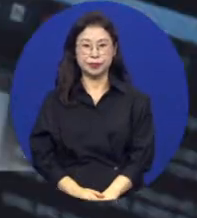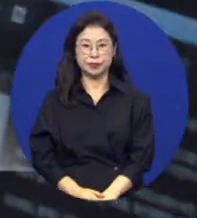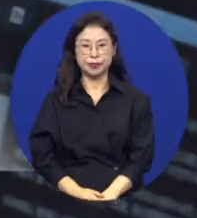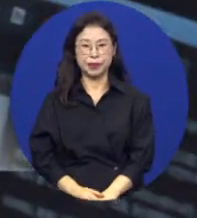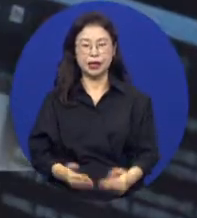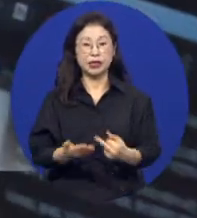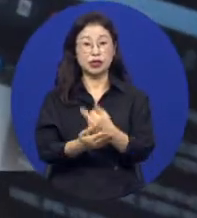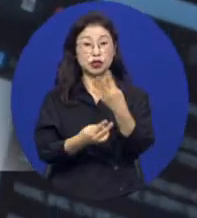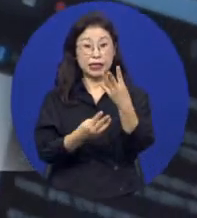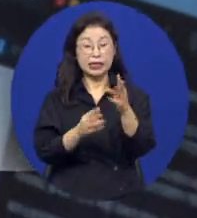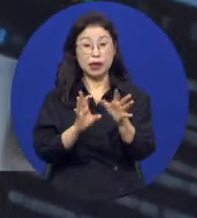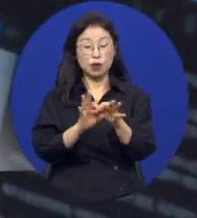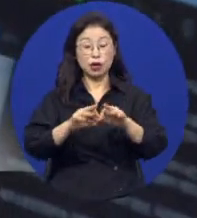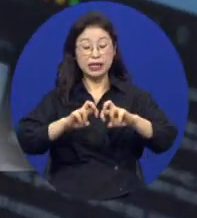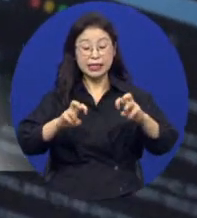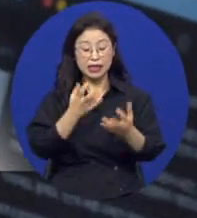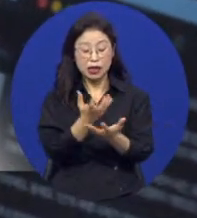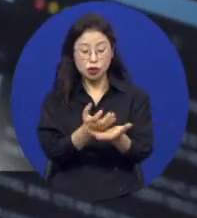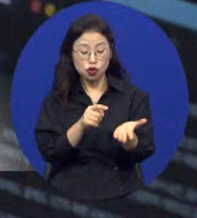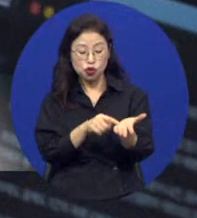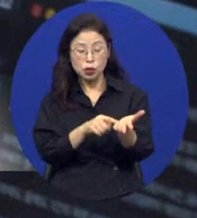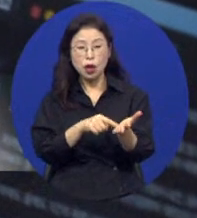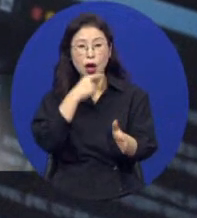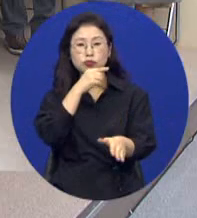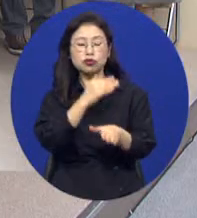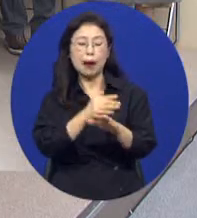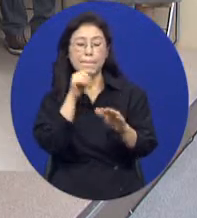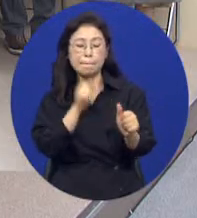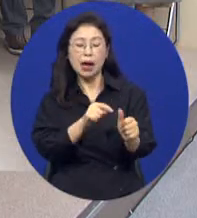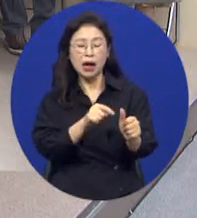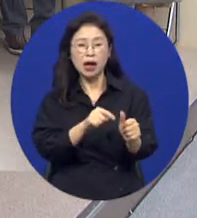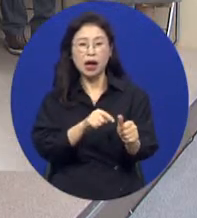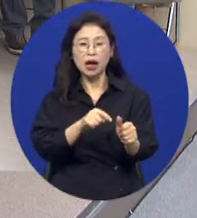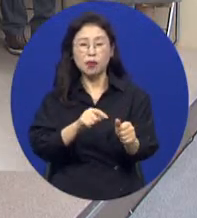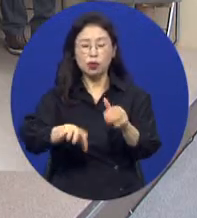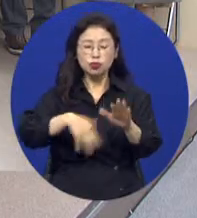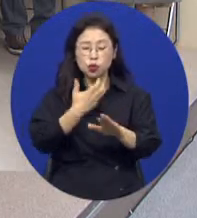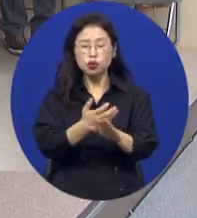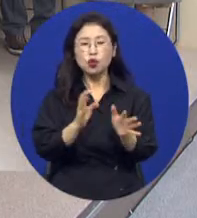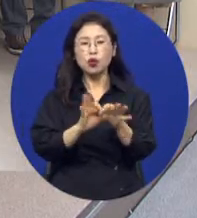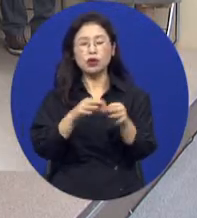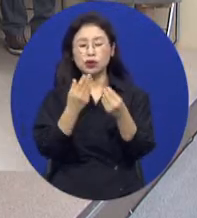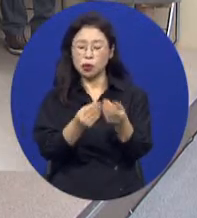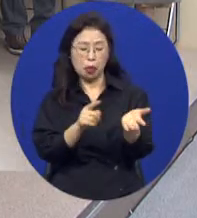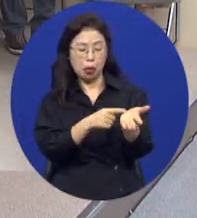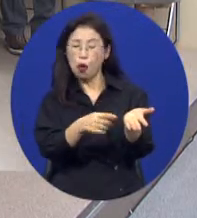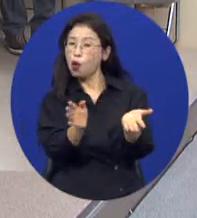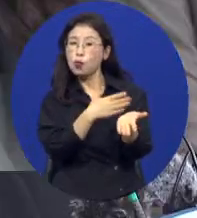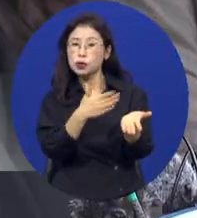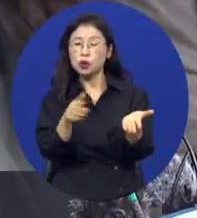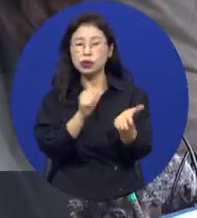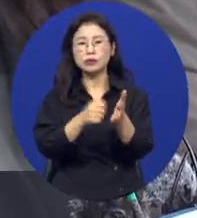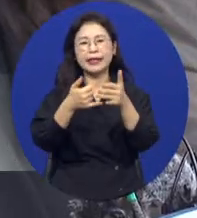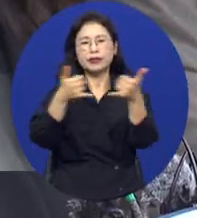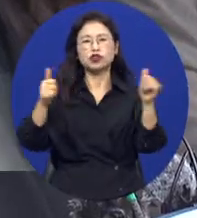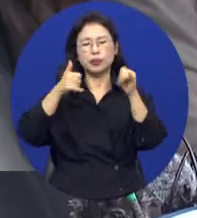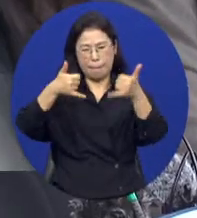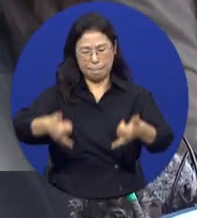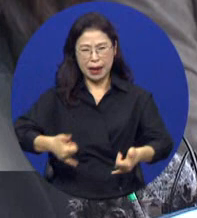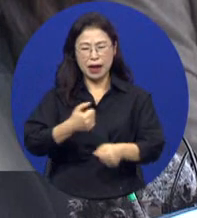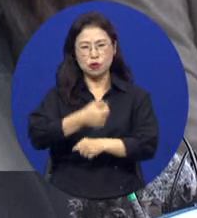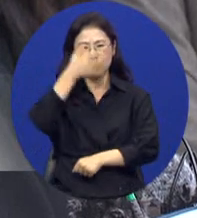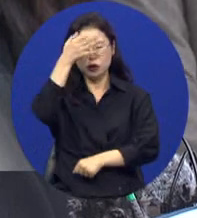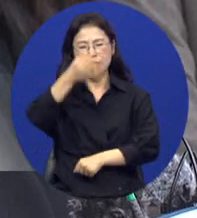제조사 3사건 진상보고서 어디에도 북한 지령설이나 공산 폭동이라는 내용이 없다며 현수막 철거와